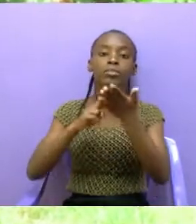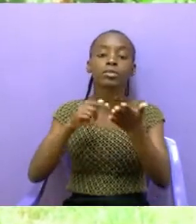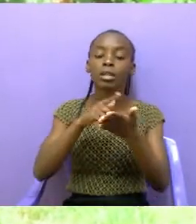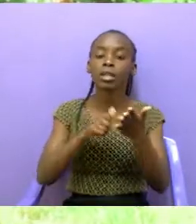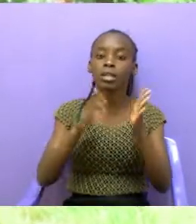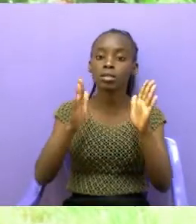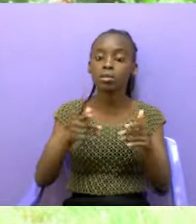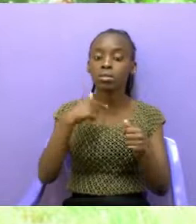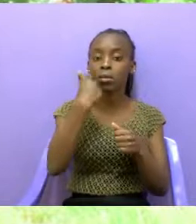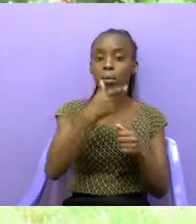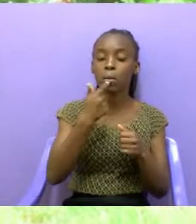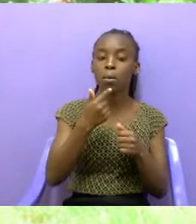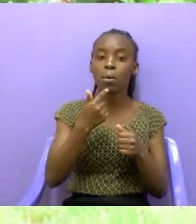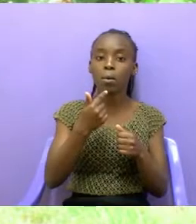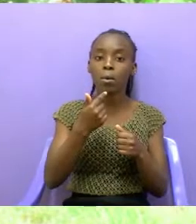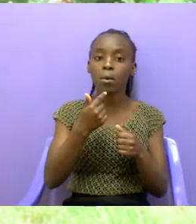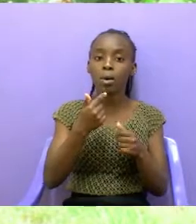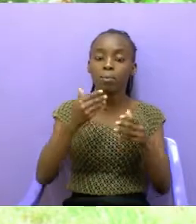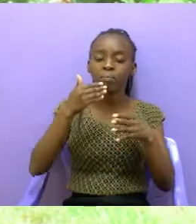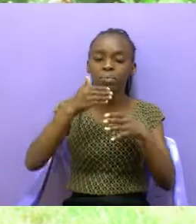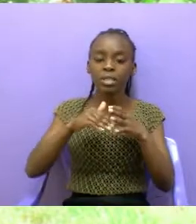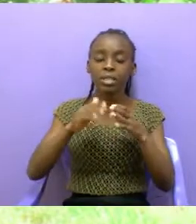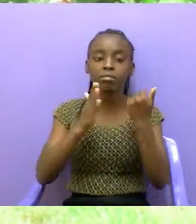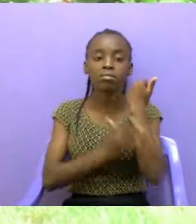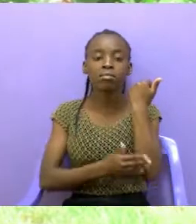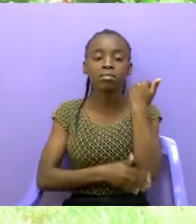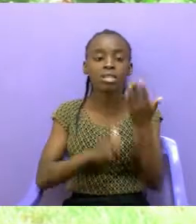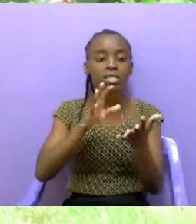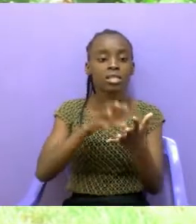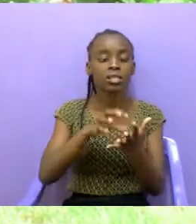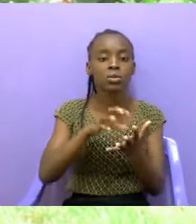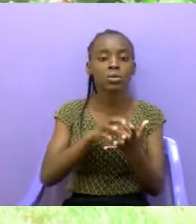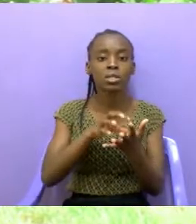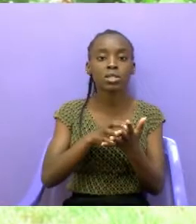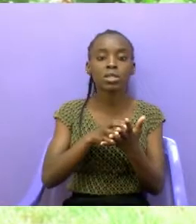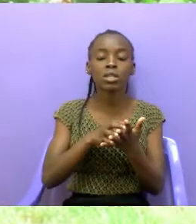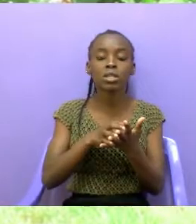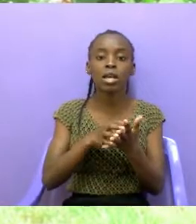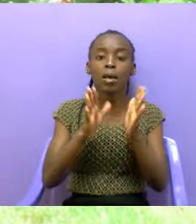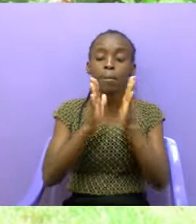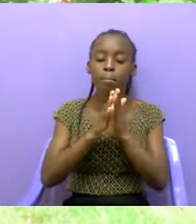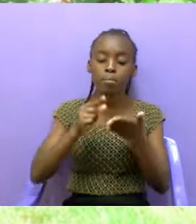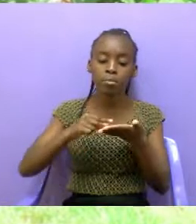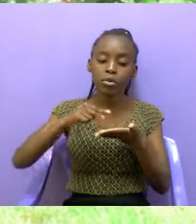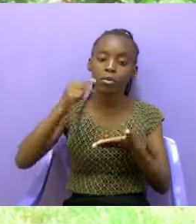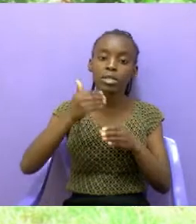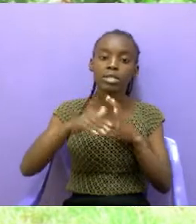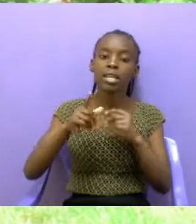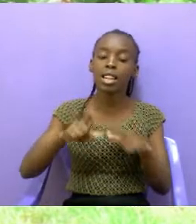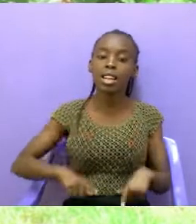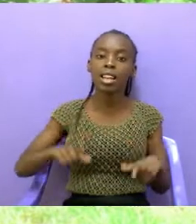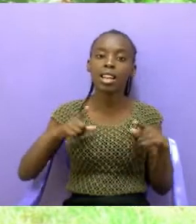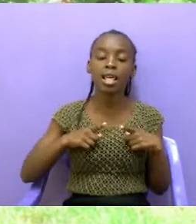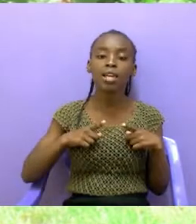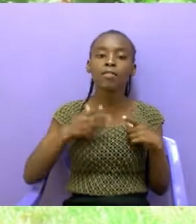machungu. Unamuinua yule ndugu anayepitia hali ngumu. Ninaomba neema katika maisha yao. Ninaomba uweza wako